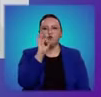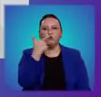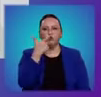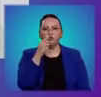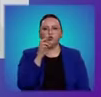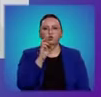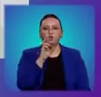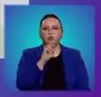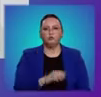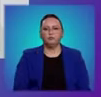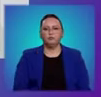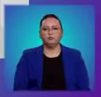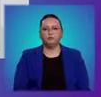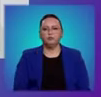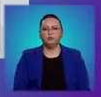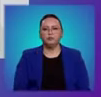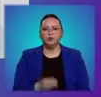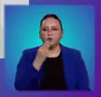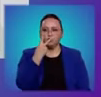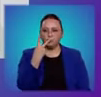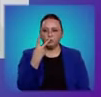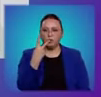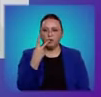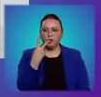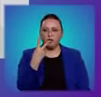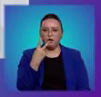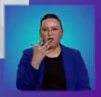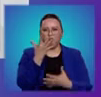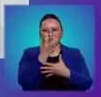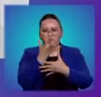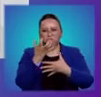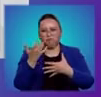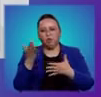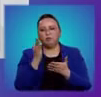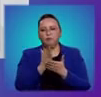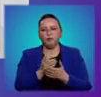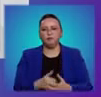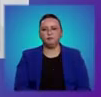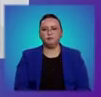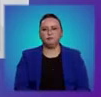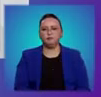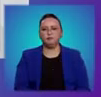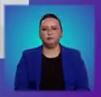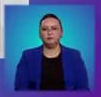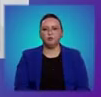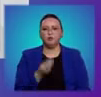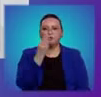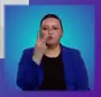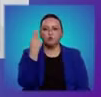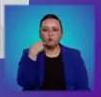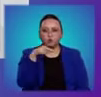сү. За харин шүү дээр мөн адил олон тохиолддог. Шидү,